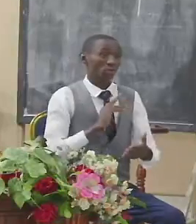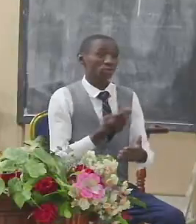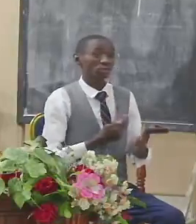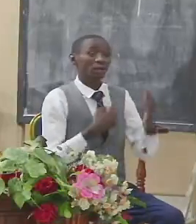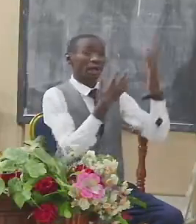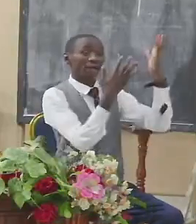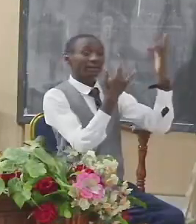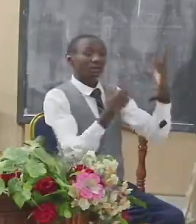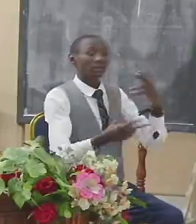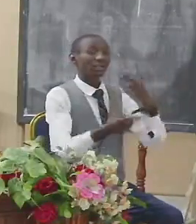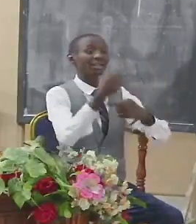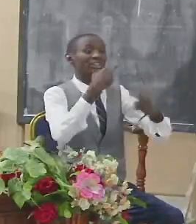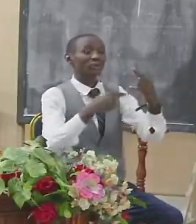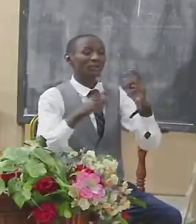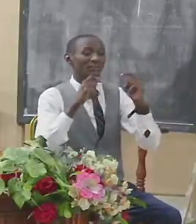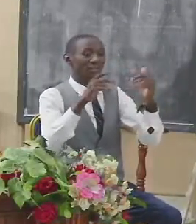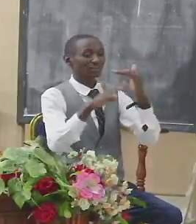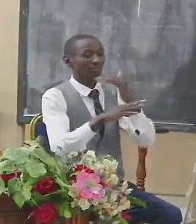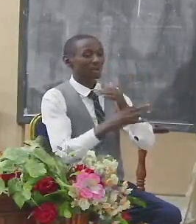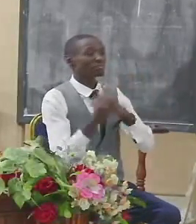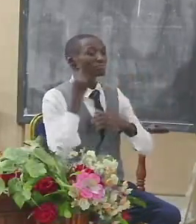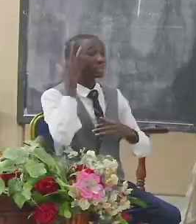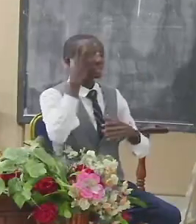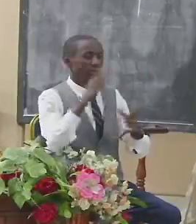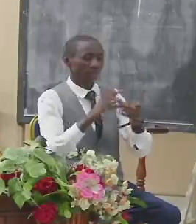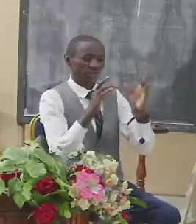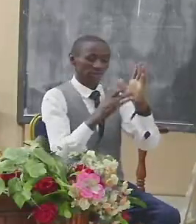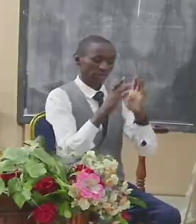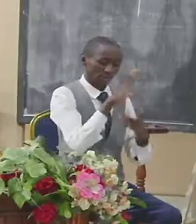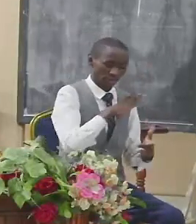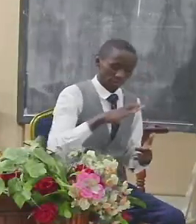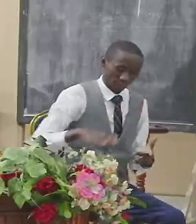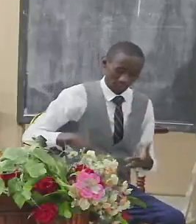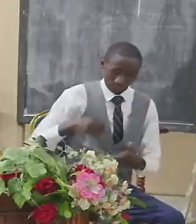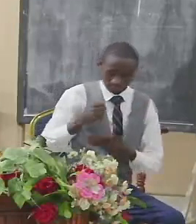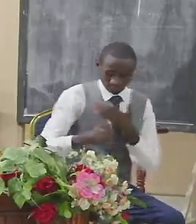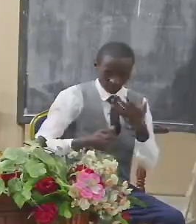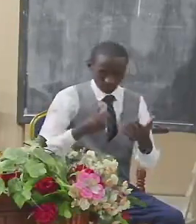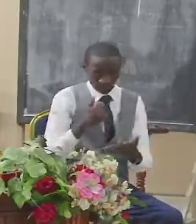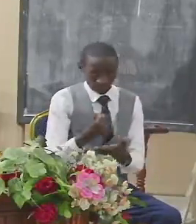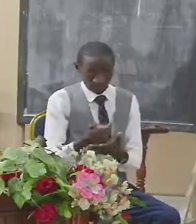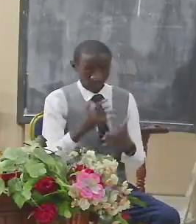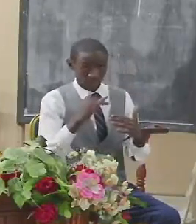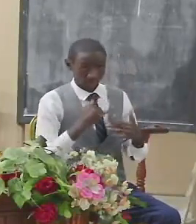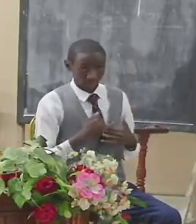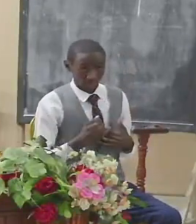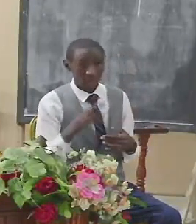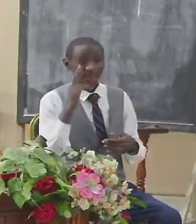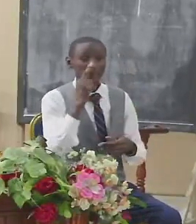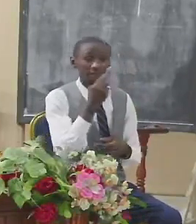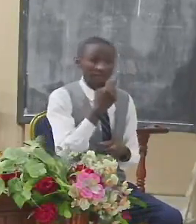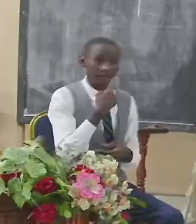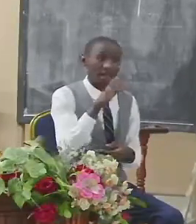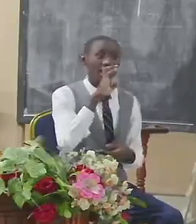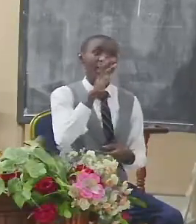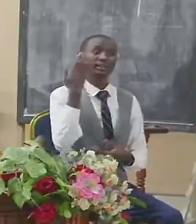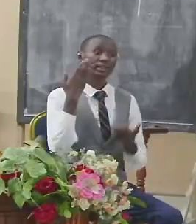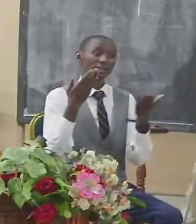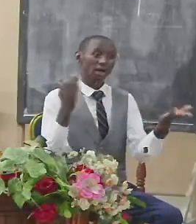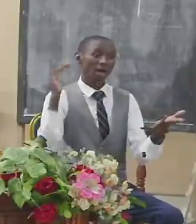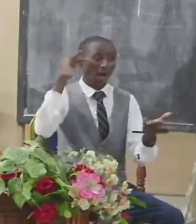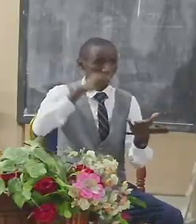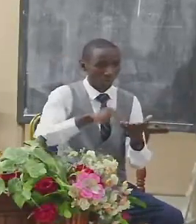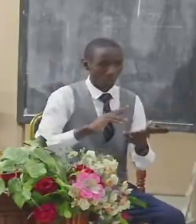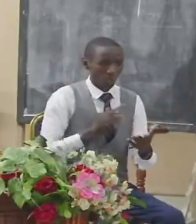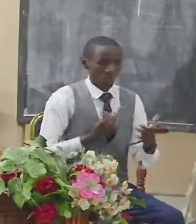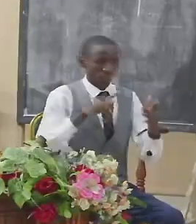tunangoja kurudi hapa upesi ya Bwana Yesu Kristo. Oui. Ndio. Il y a Rebecca. Rebecca alikuwa pale. Et ça c'est Genèse 24:58.